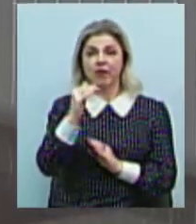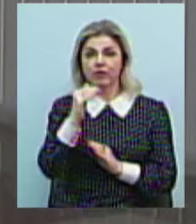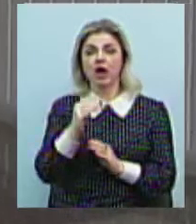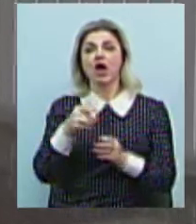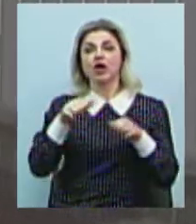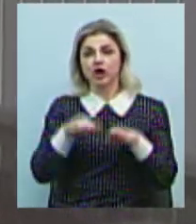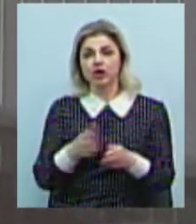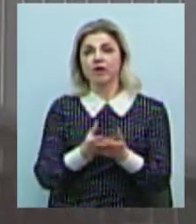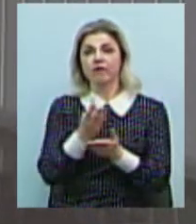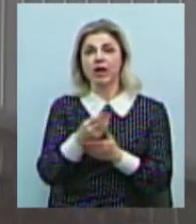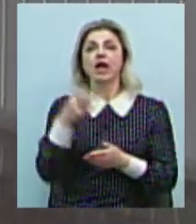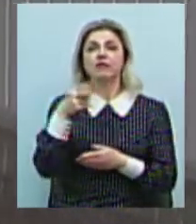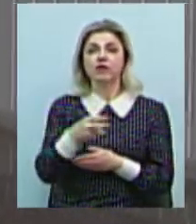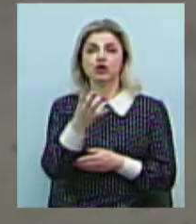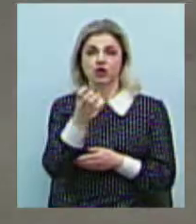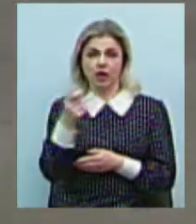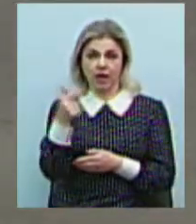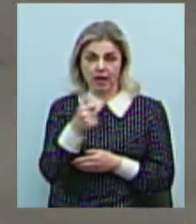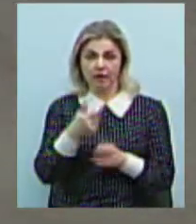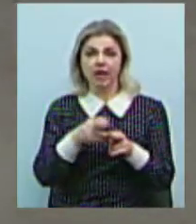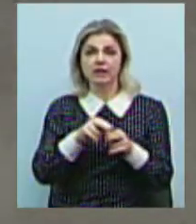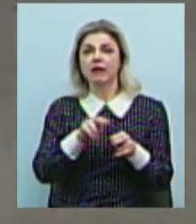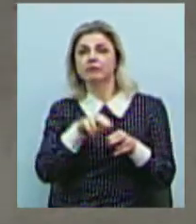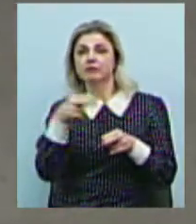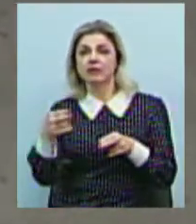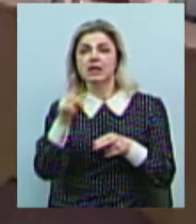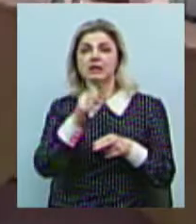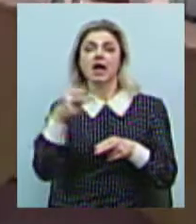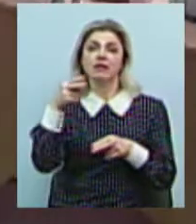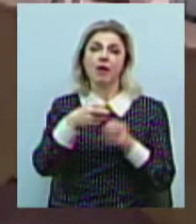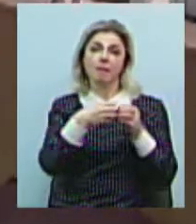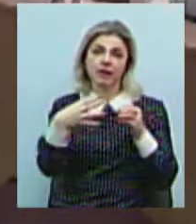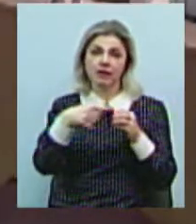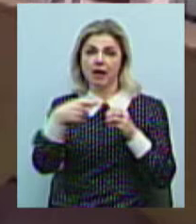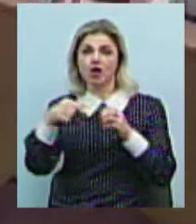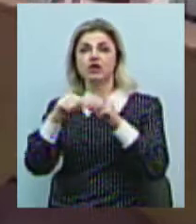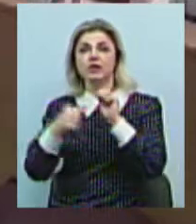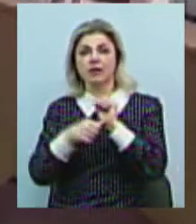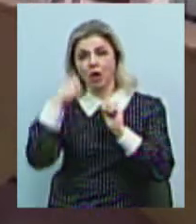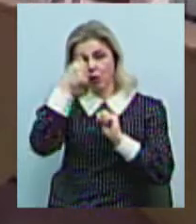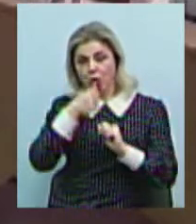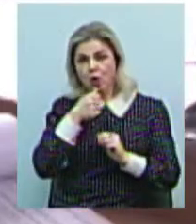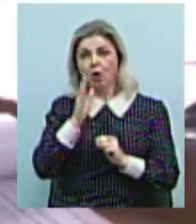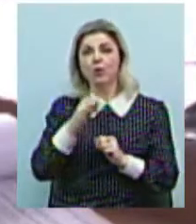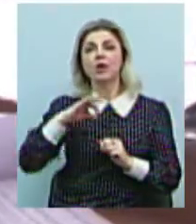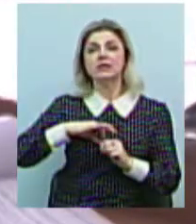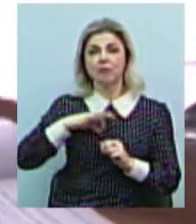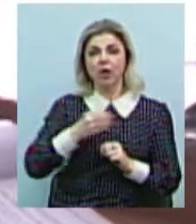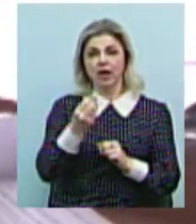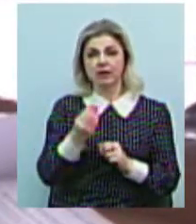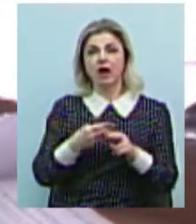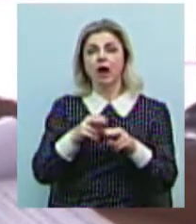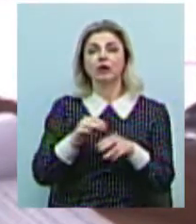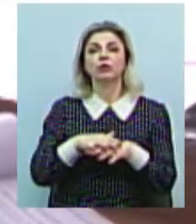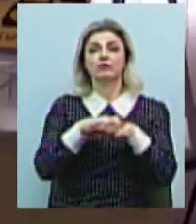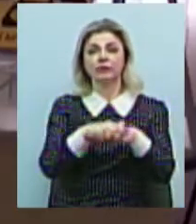2400 гривень. Це невиплачена індексація за 2015-16 роки. Для цього використають гроші, які надійшли до держбюджету від